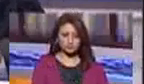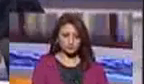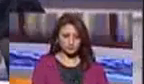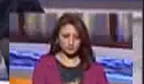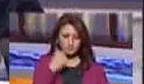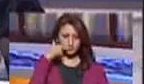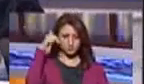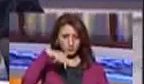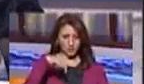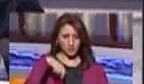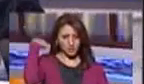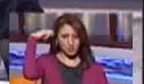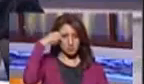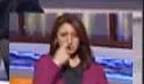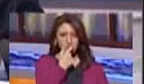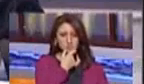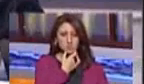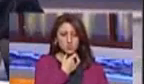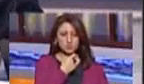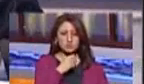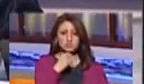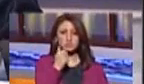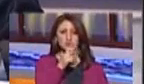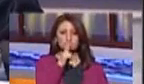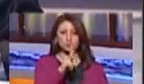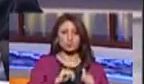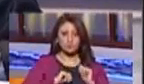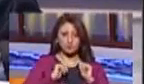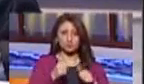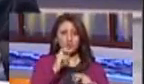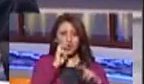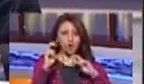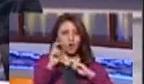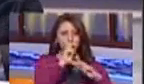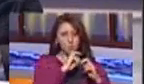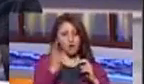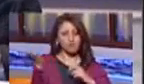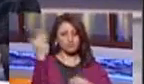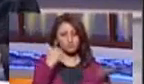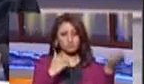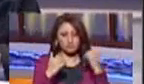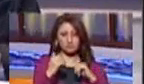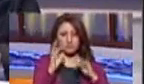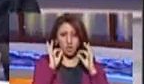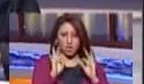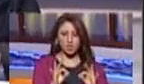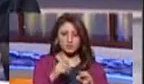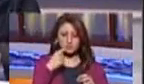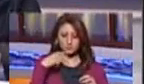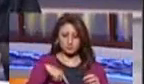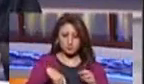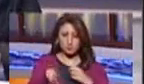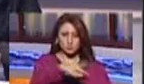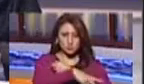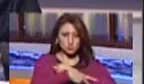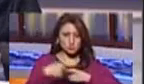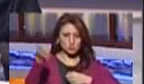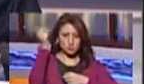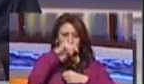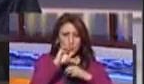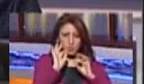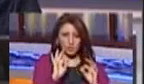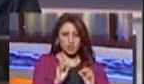النهاردة أعلنت رئاسة الجمهورية أنها تتابع استعداداتها لجولة الحوار الوطني القادمة اللي من المنتظر عقدها خلال الأسبوع اللي جاي